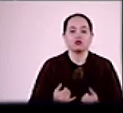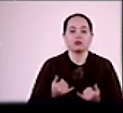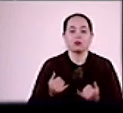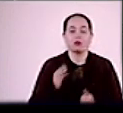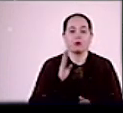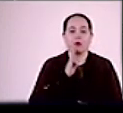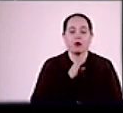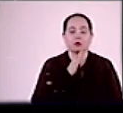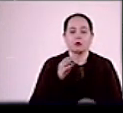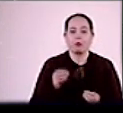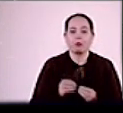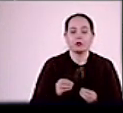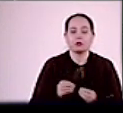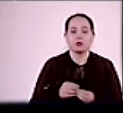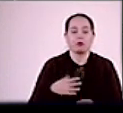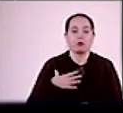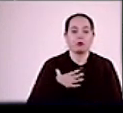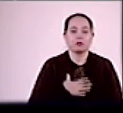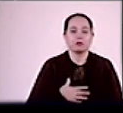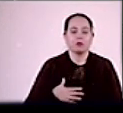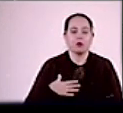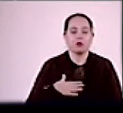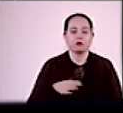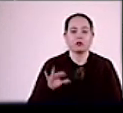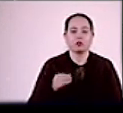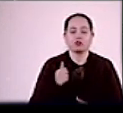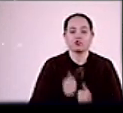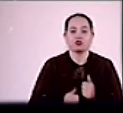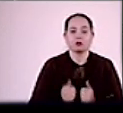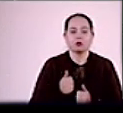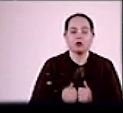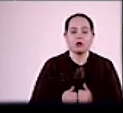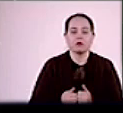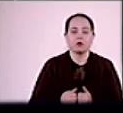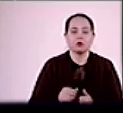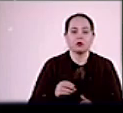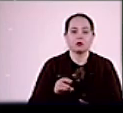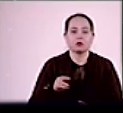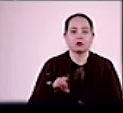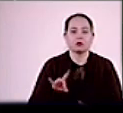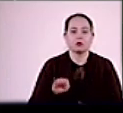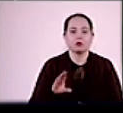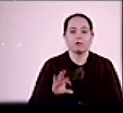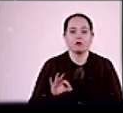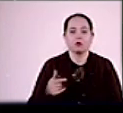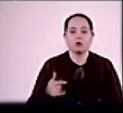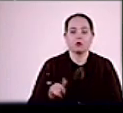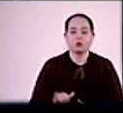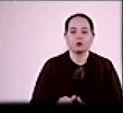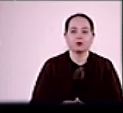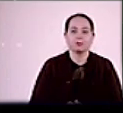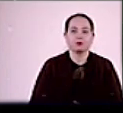матери постоянное беспокойство и ежедневную тревогу.